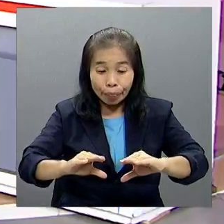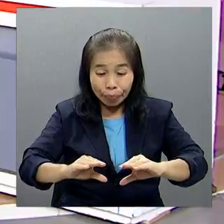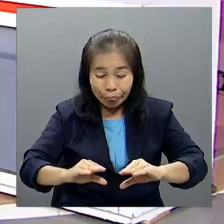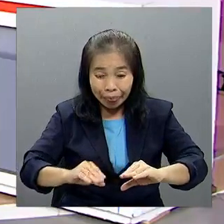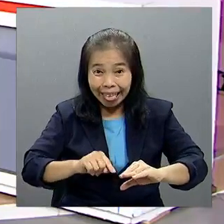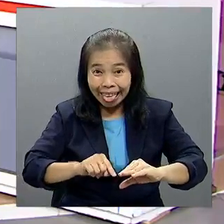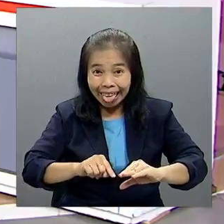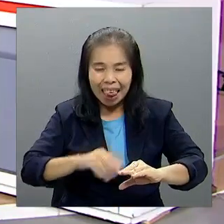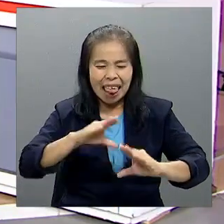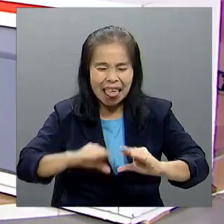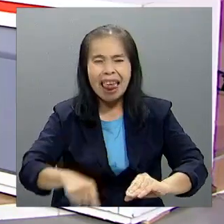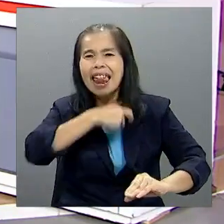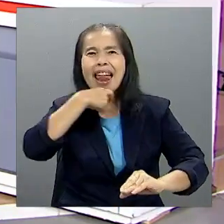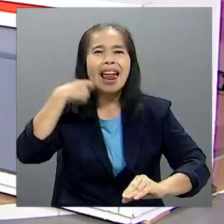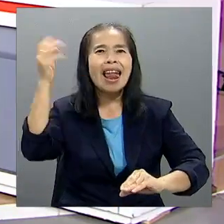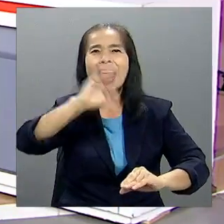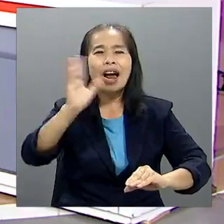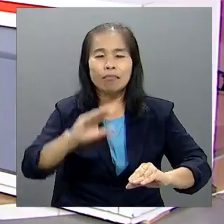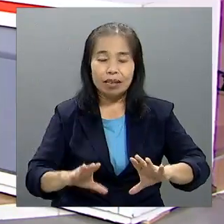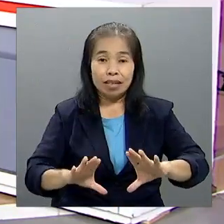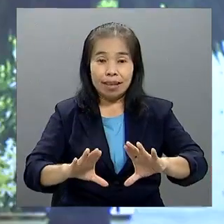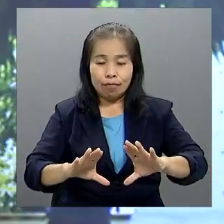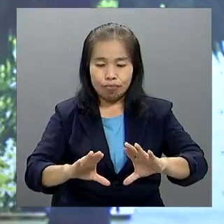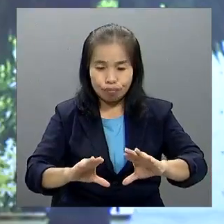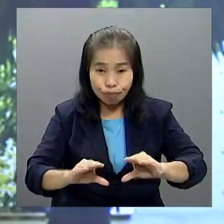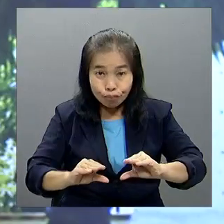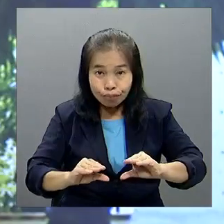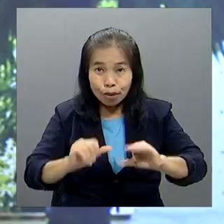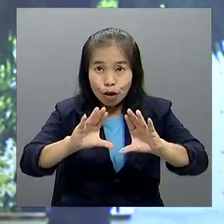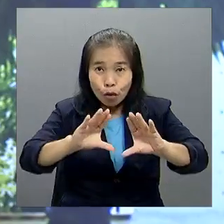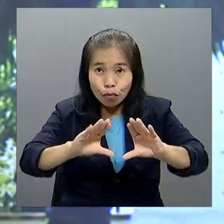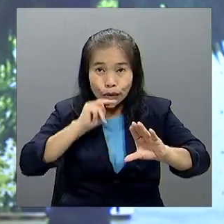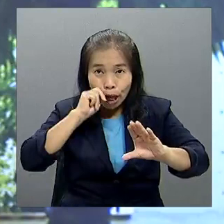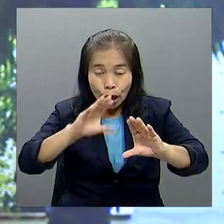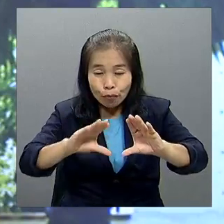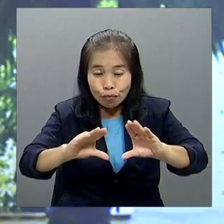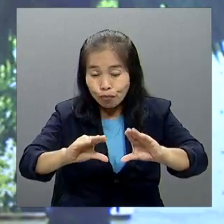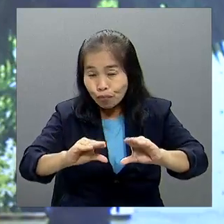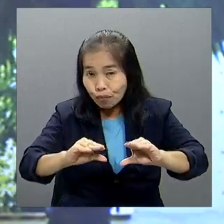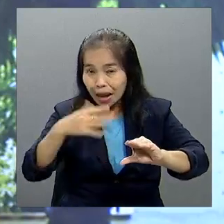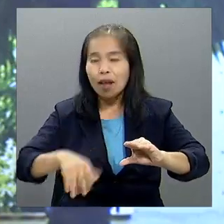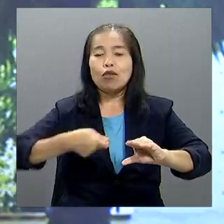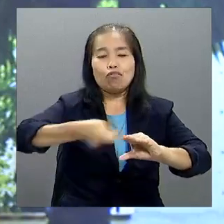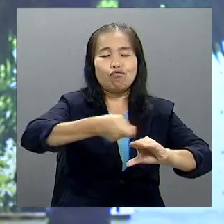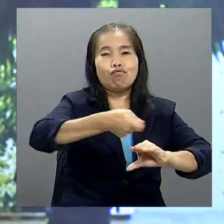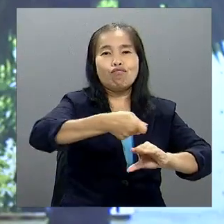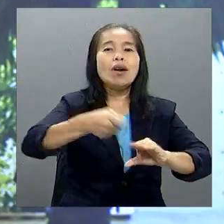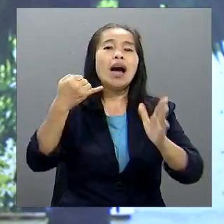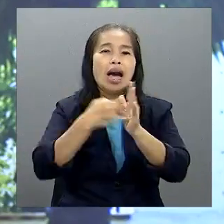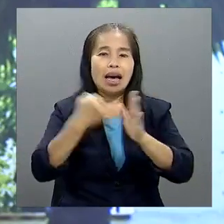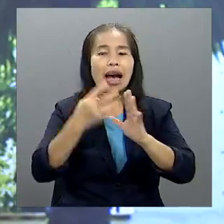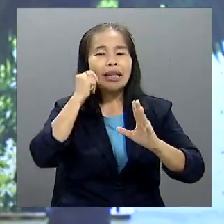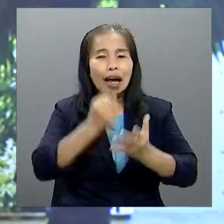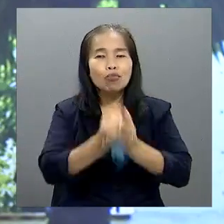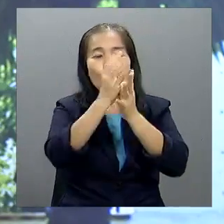เนี่ย รอแห้งนี่หนักหนากว่านะคะนี่คือแบบจะได้ทำความสะอาดง่ายแล้วก็ใช้น้ำสะอาดก็คือใช้ช่วยล้างกันไปไงค่